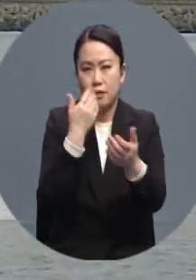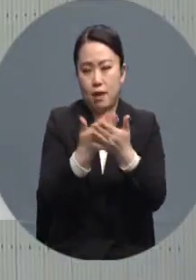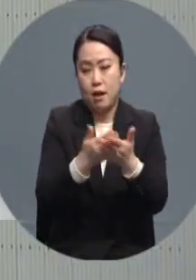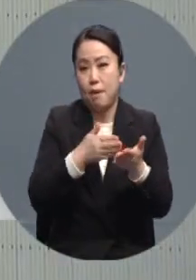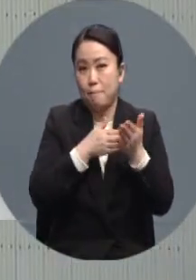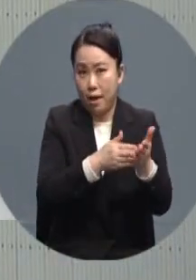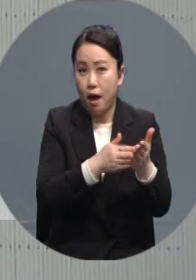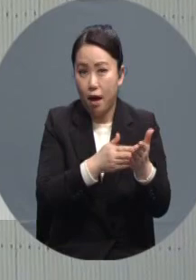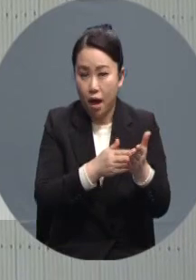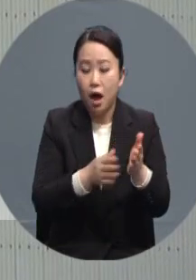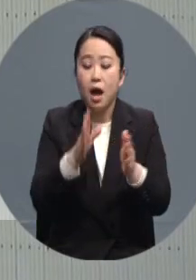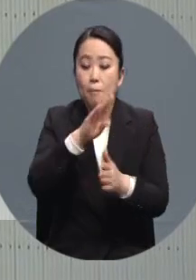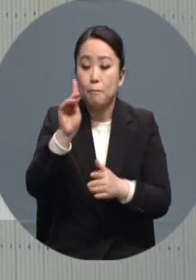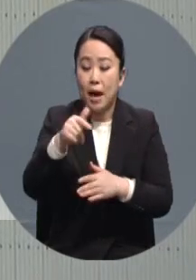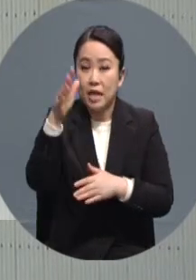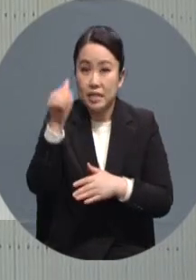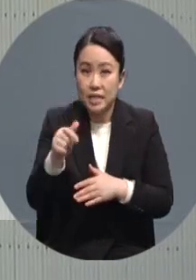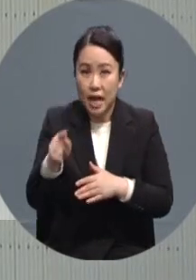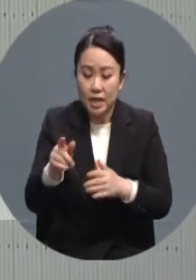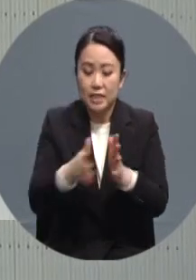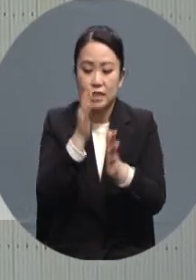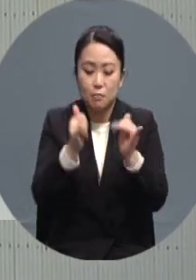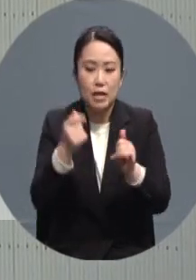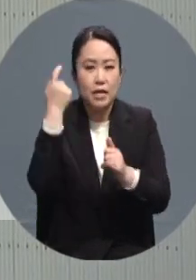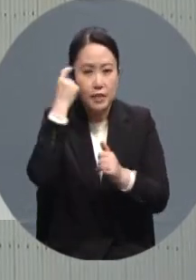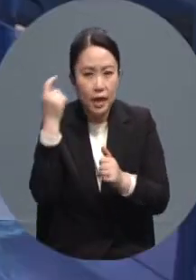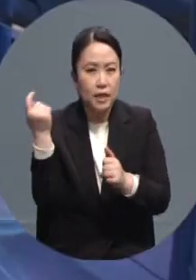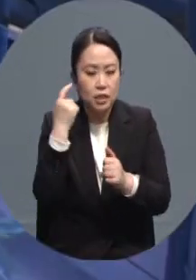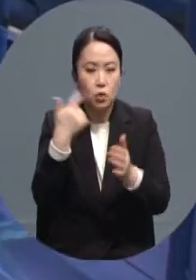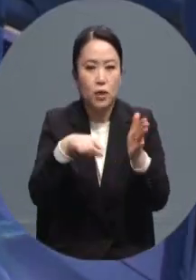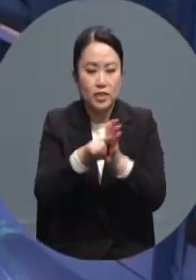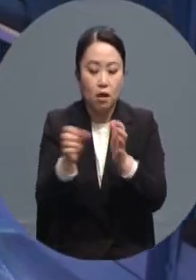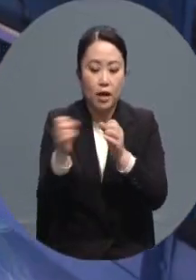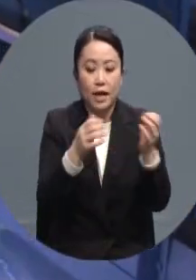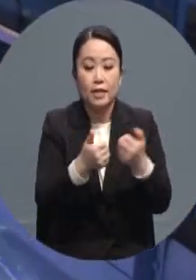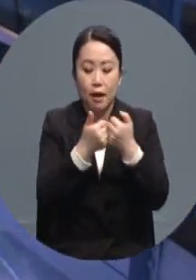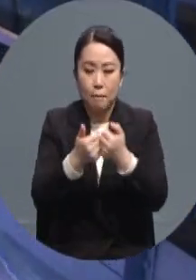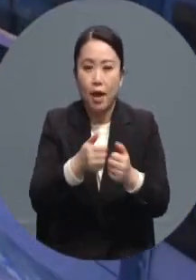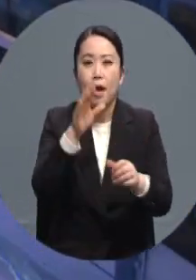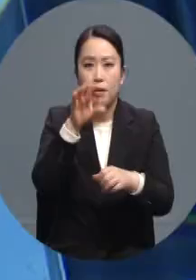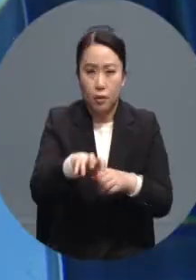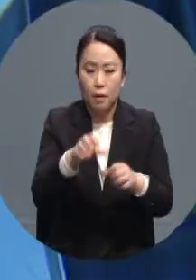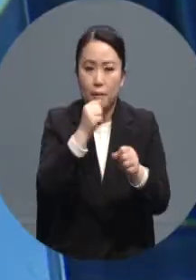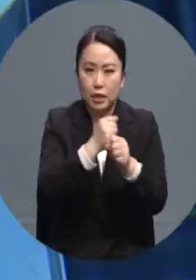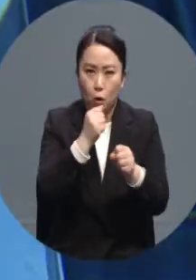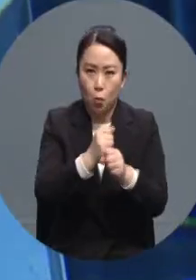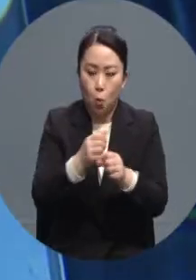간담회 자리를 마련했다며 협의체 구성은 고려해 보겠다고 답했습니다.